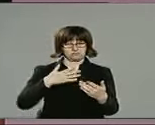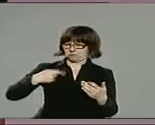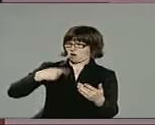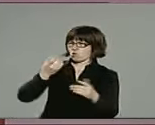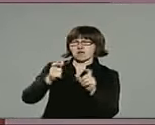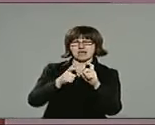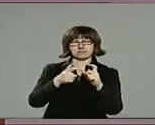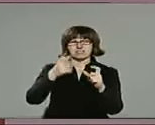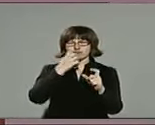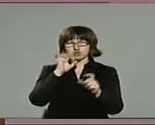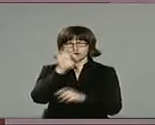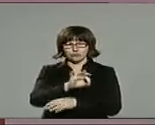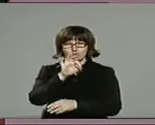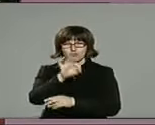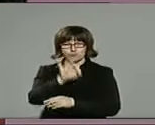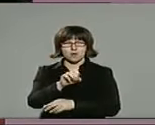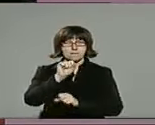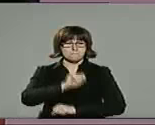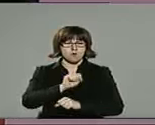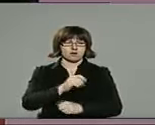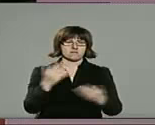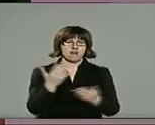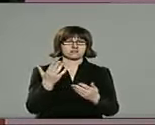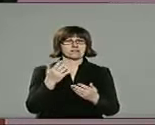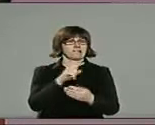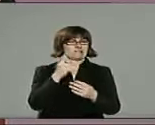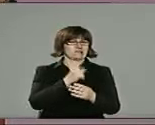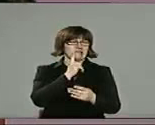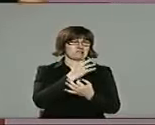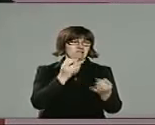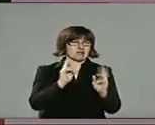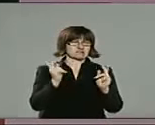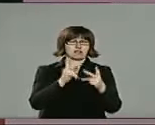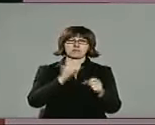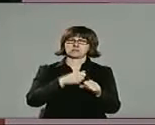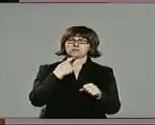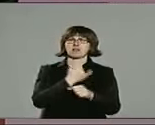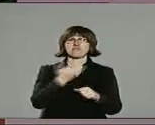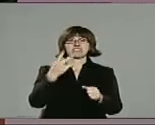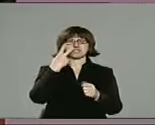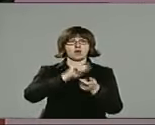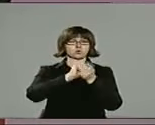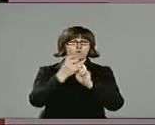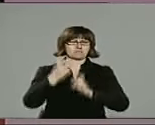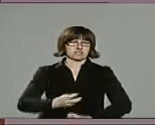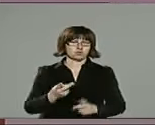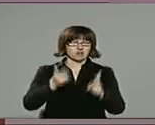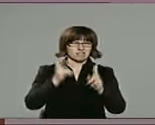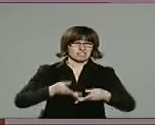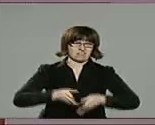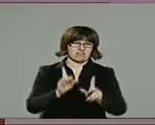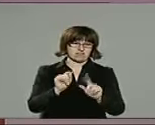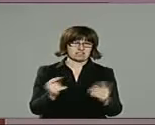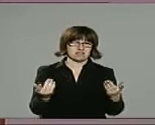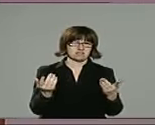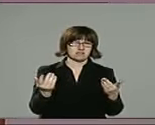auch für die stehen, die möglicherweise nicht jeden Tag gleich sagen können, wie man das umsetzt, die auf dem richtigen Weg sind.